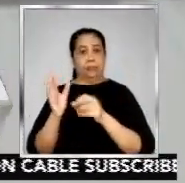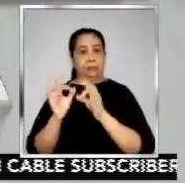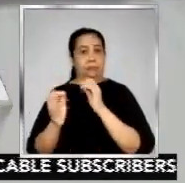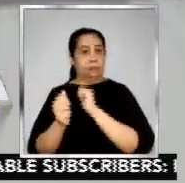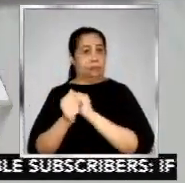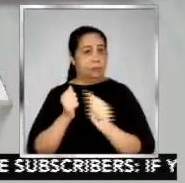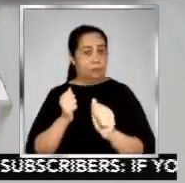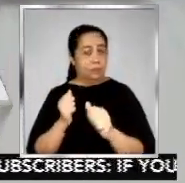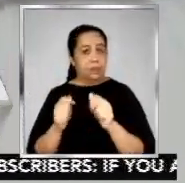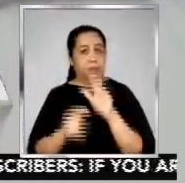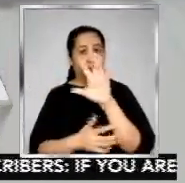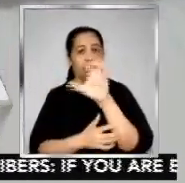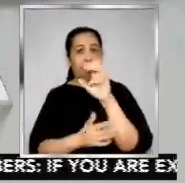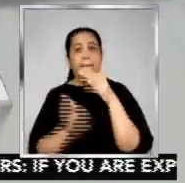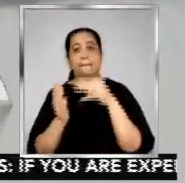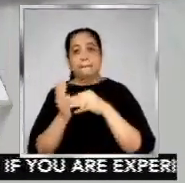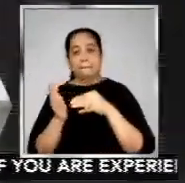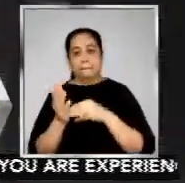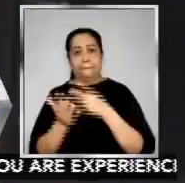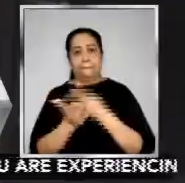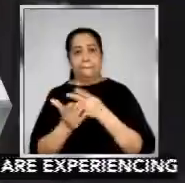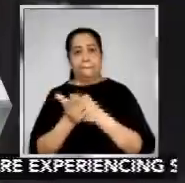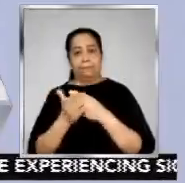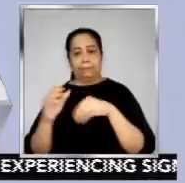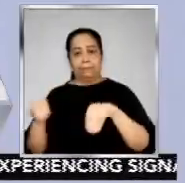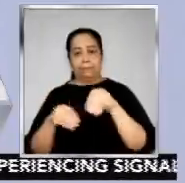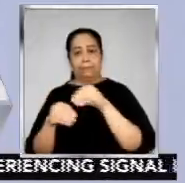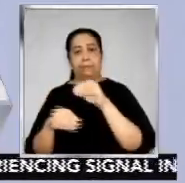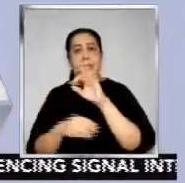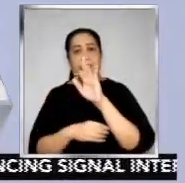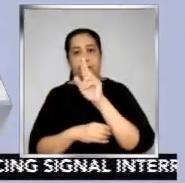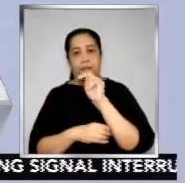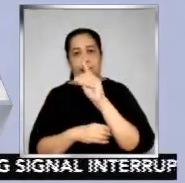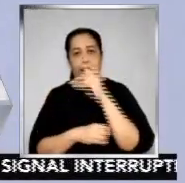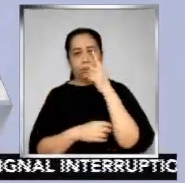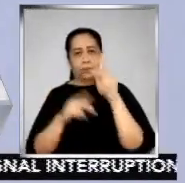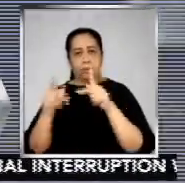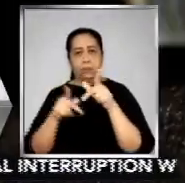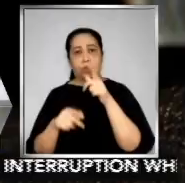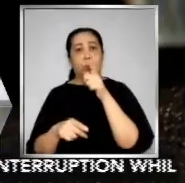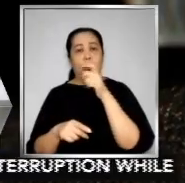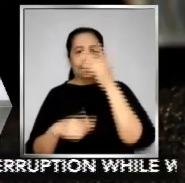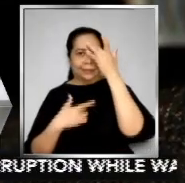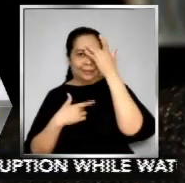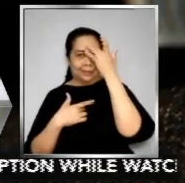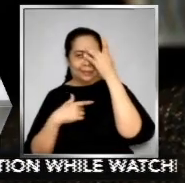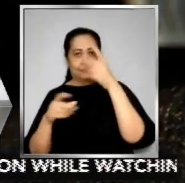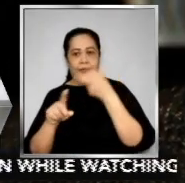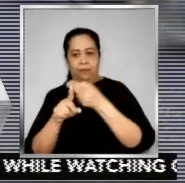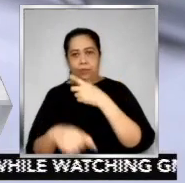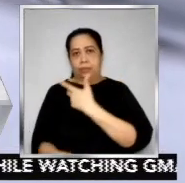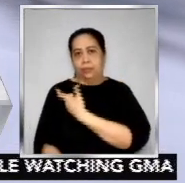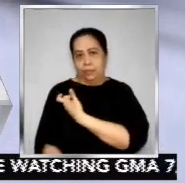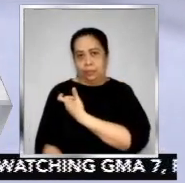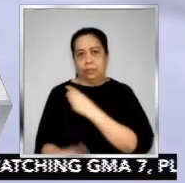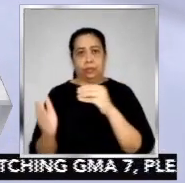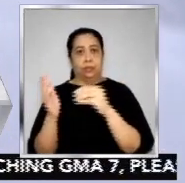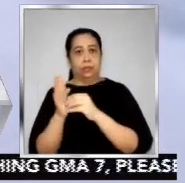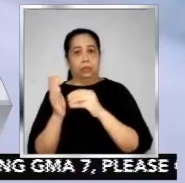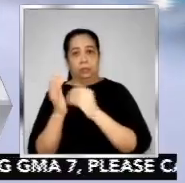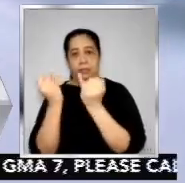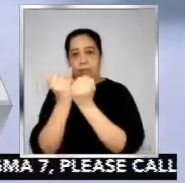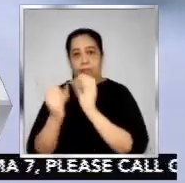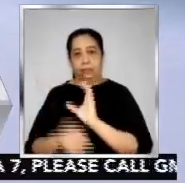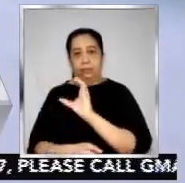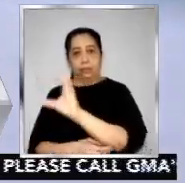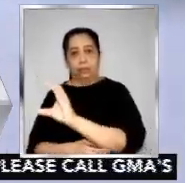500 million pesos na indemnification fund para sa mga taong magkaka-side effects sa bakuna. Ilalagay ang pondo sa PhilHealth at kung kukulangin